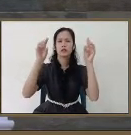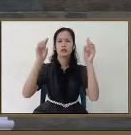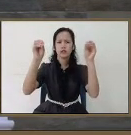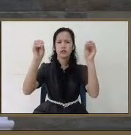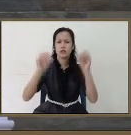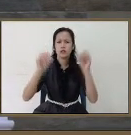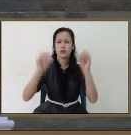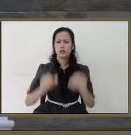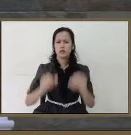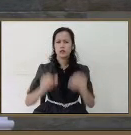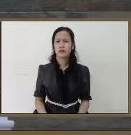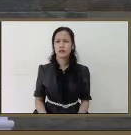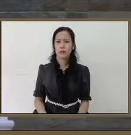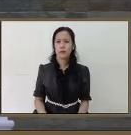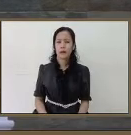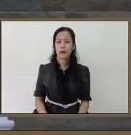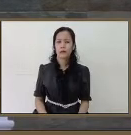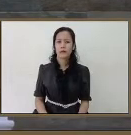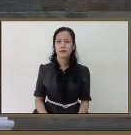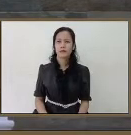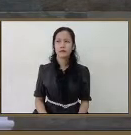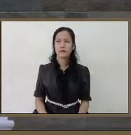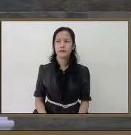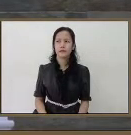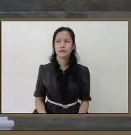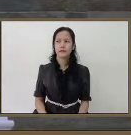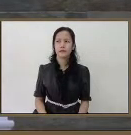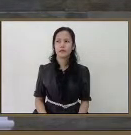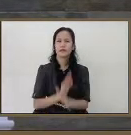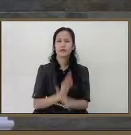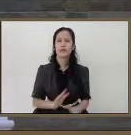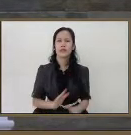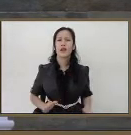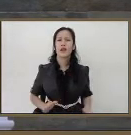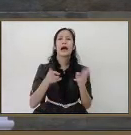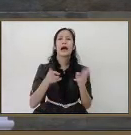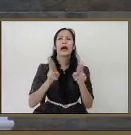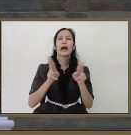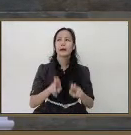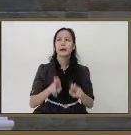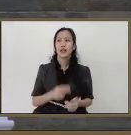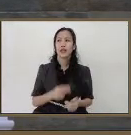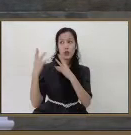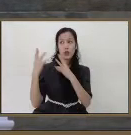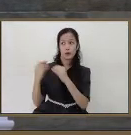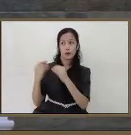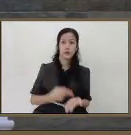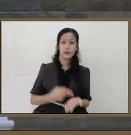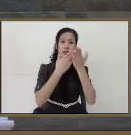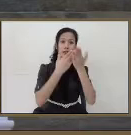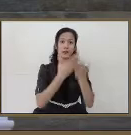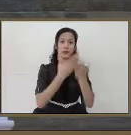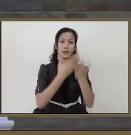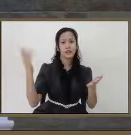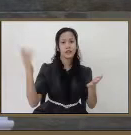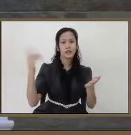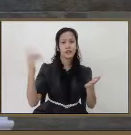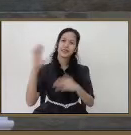pwede mangyayari yun. I hope I've helped you this morning. Alright? Gusto ko lamang po kayo gisingin dyan